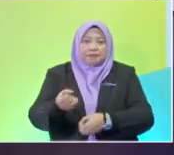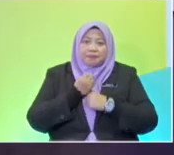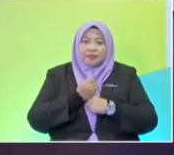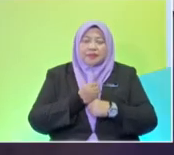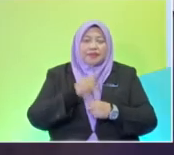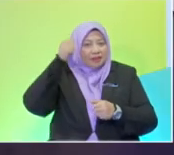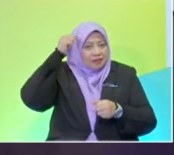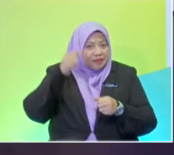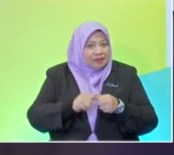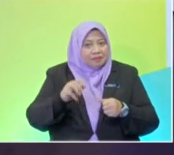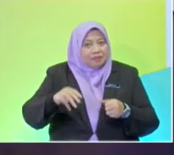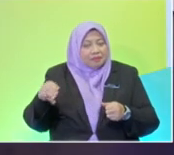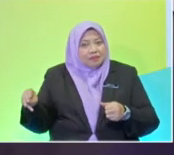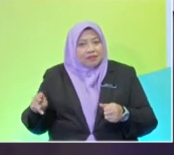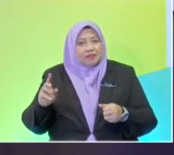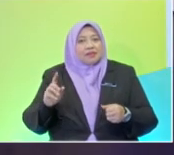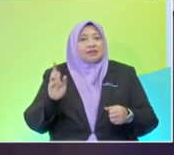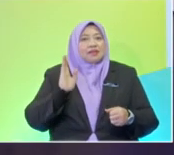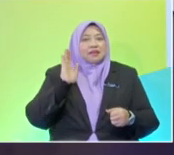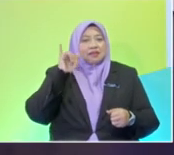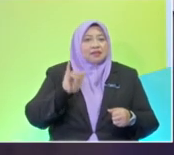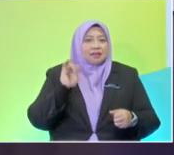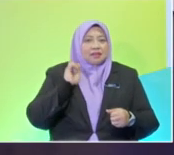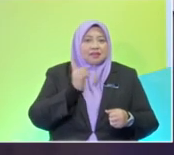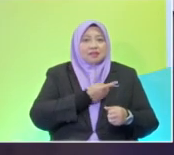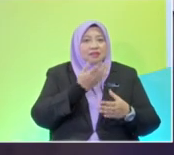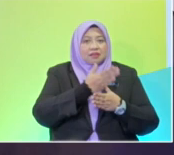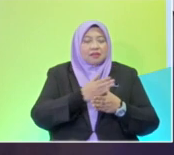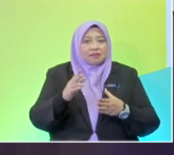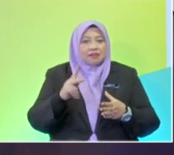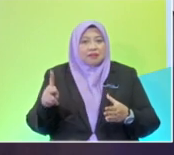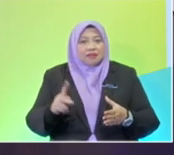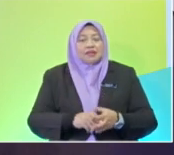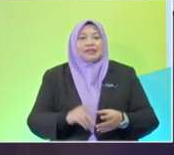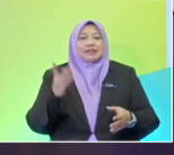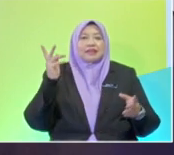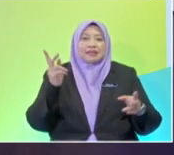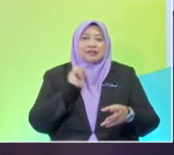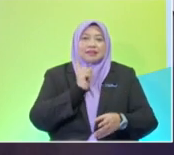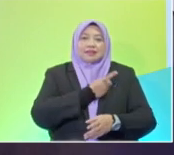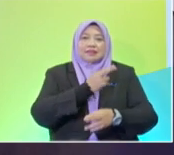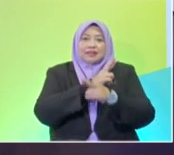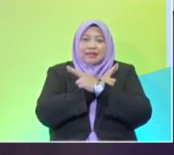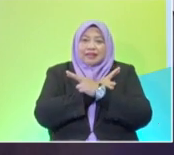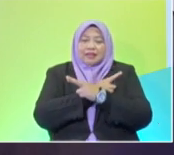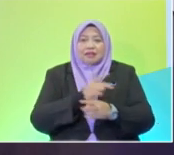yuk semua ini yang kita bagikan Ya sebentar saya sebanyak